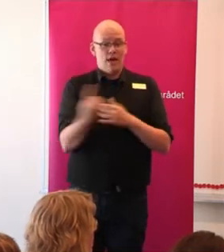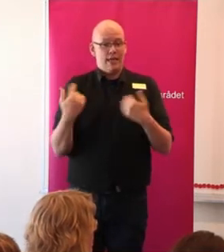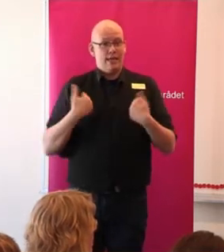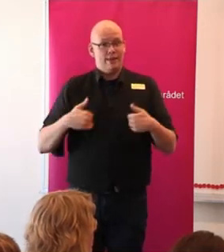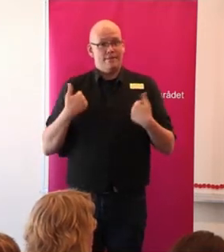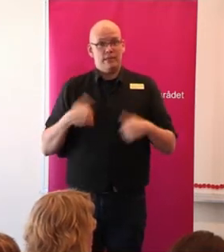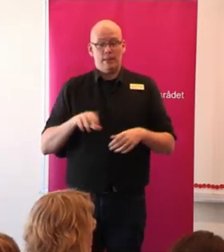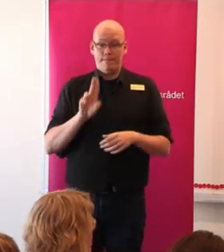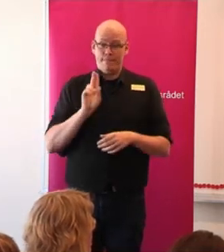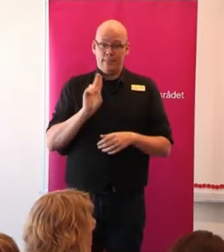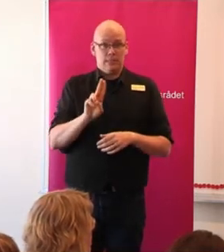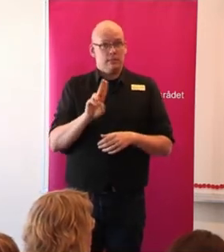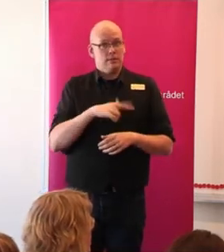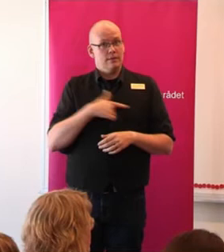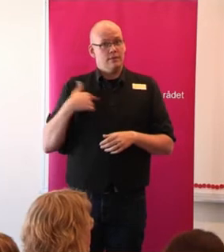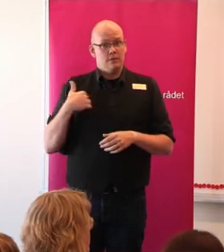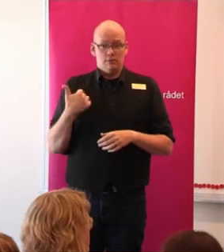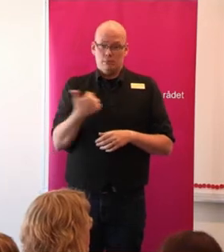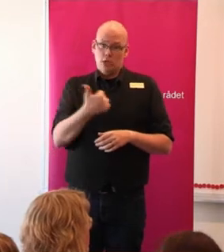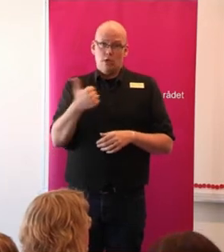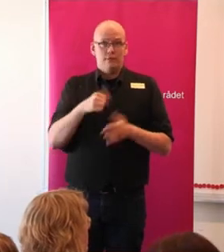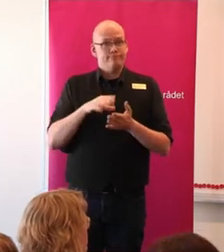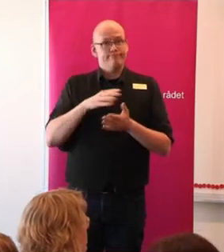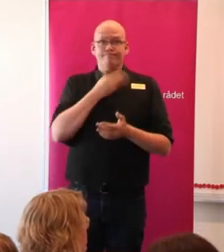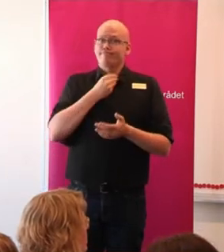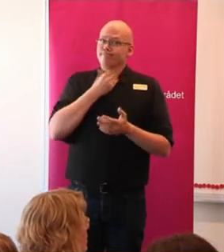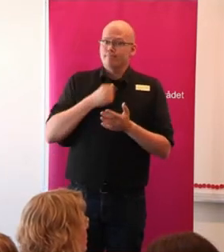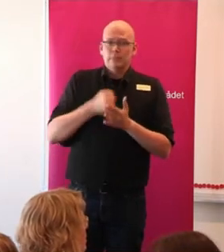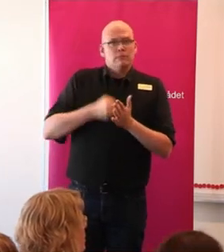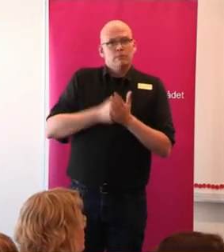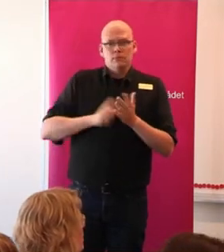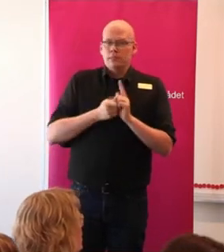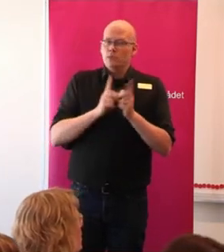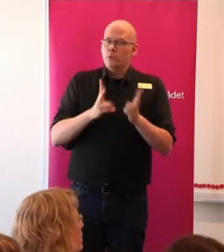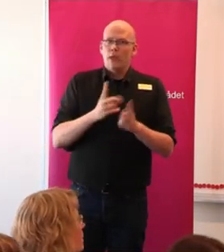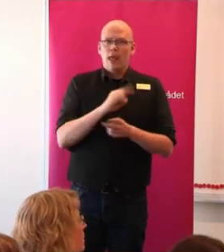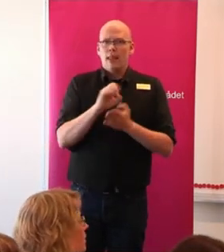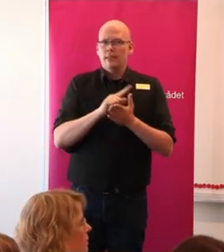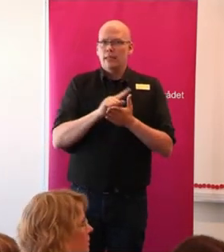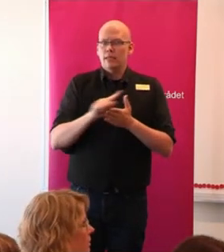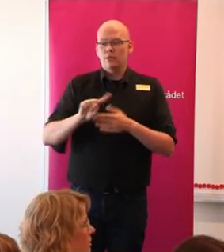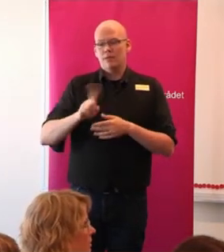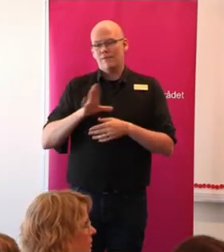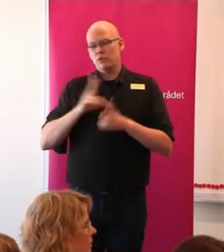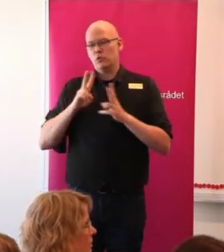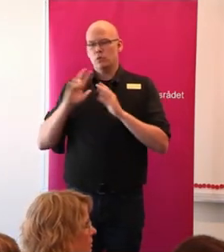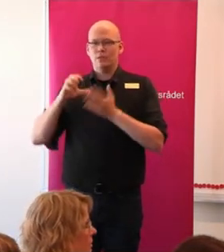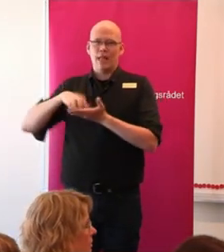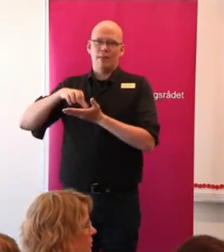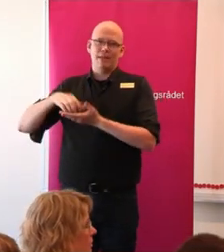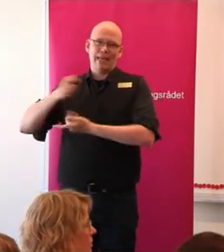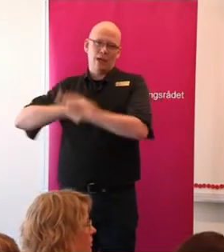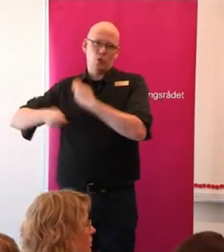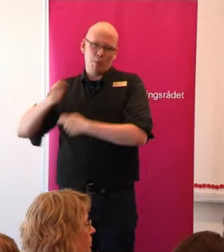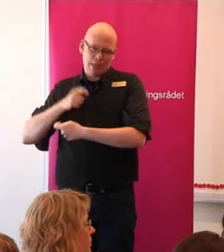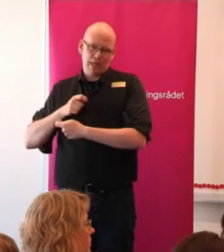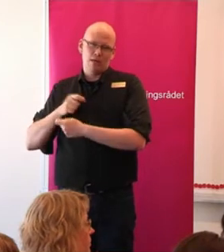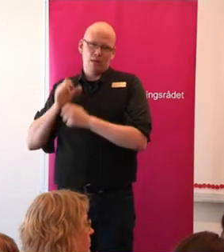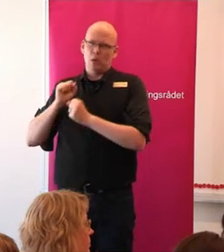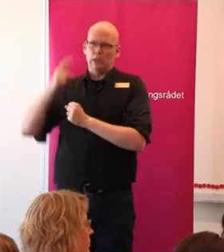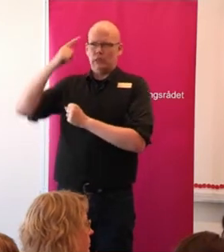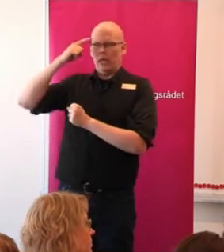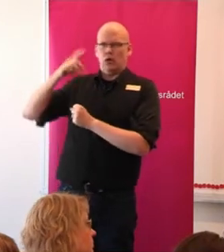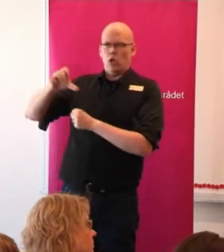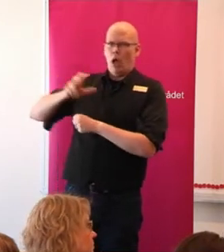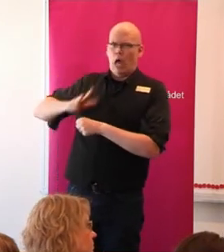Det är ju någonstans, det är där man borde sträva hela tiden. Mm. Sen så finns det samhällsekonomi att ta ansvar för och så vidare.